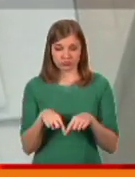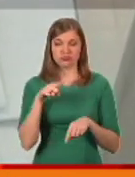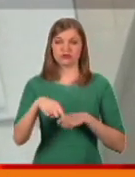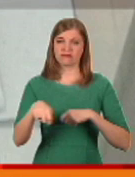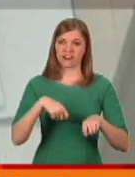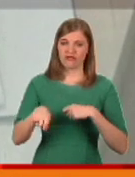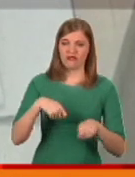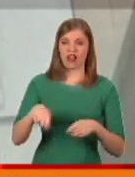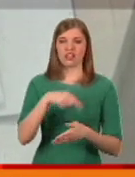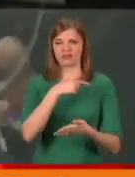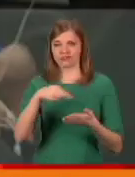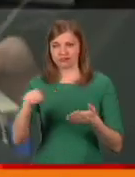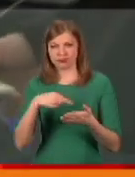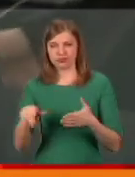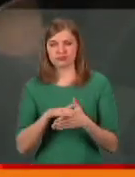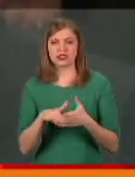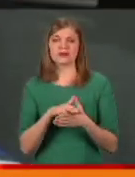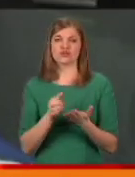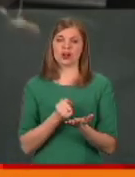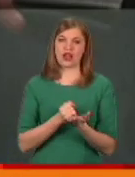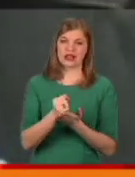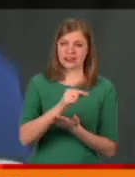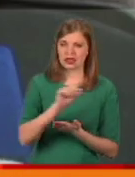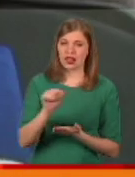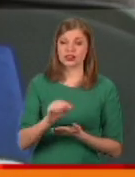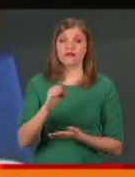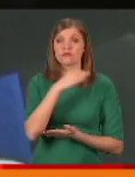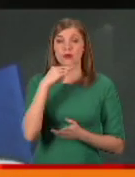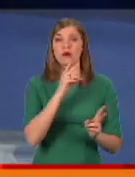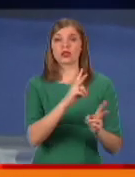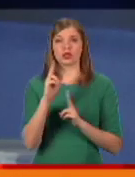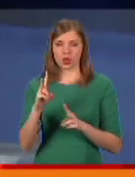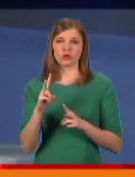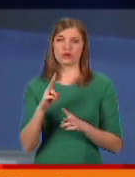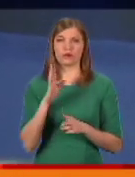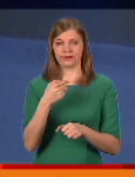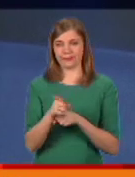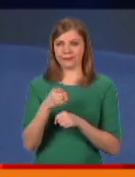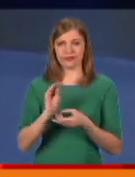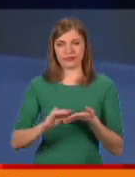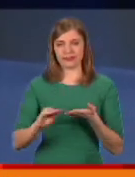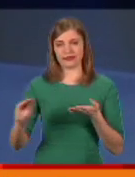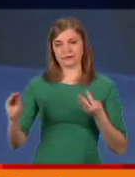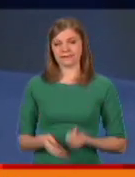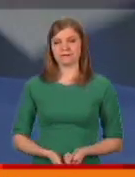Їх рвали, викреслювали прізвища кандидатів, а багато хто вправлявся у дотепах.